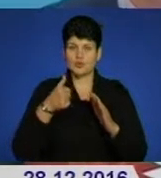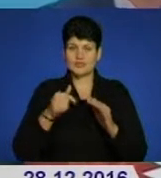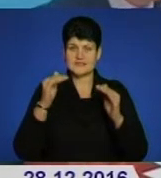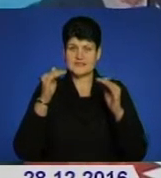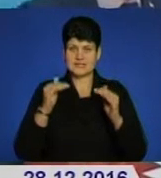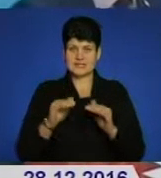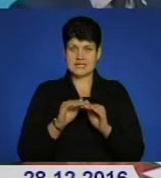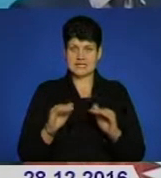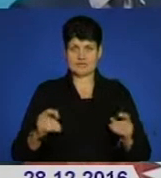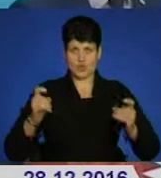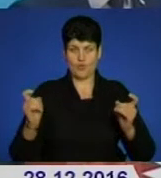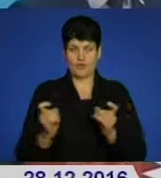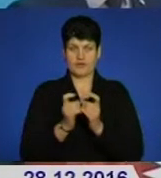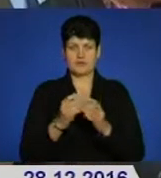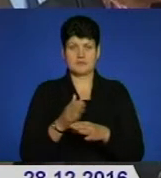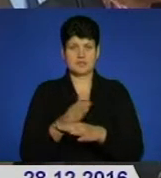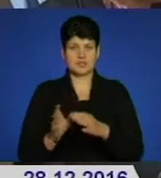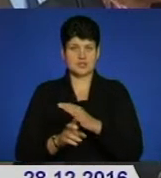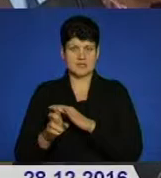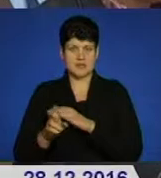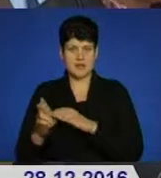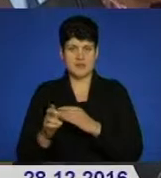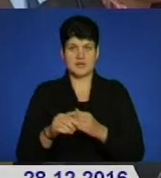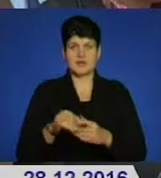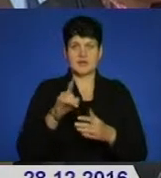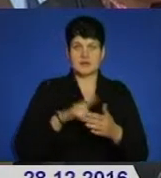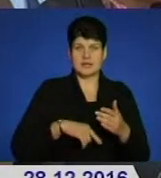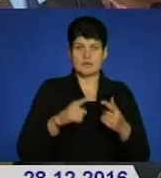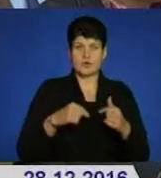році знизився рівень конфліктів між конфесіями та релігійними організаціями краю.